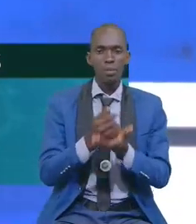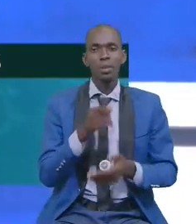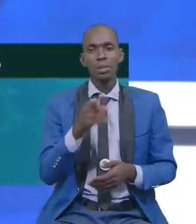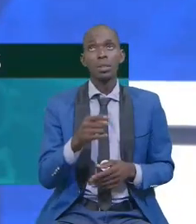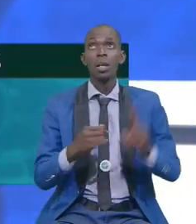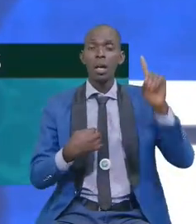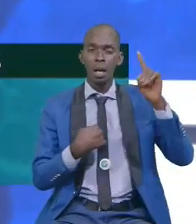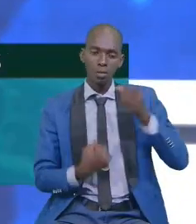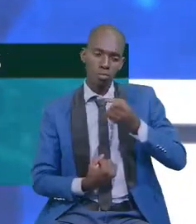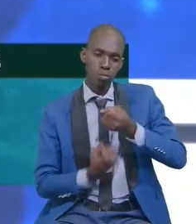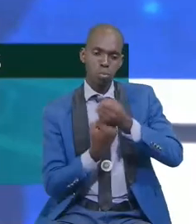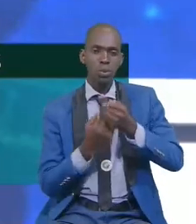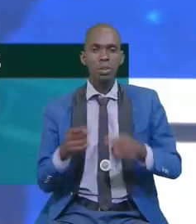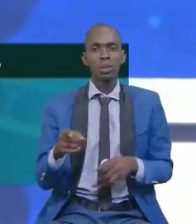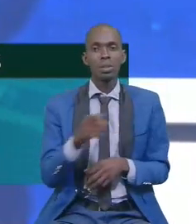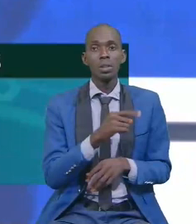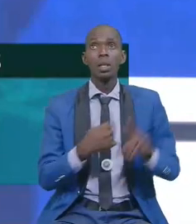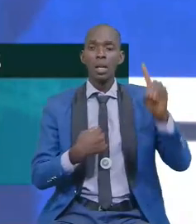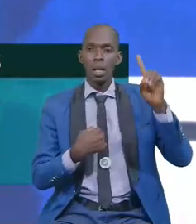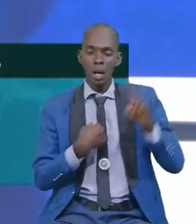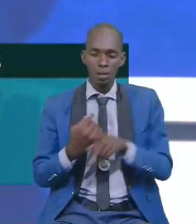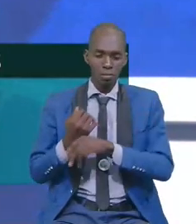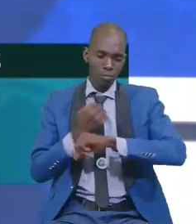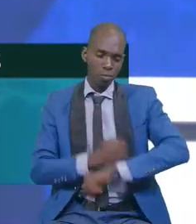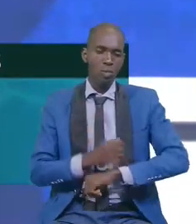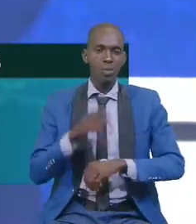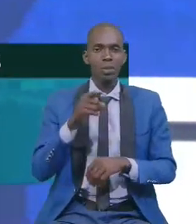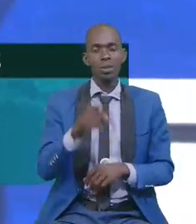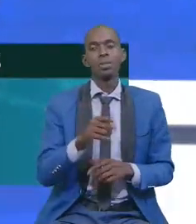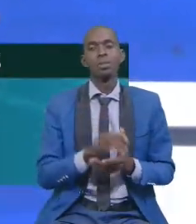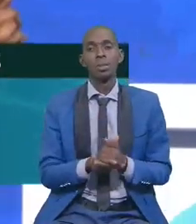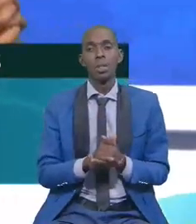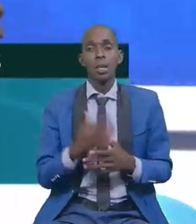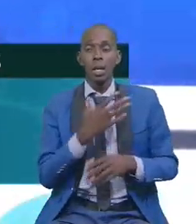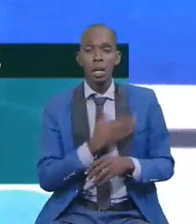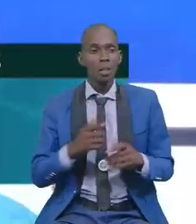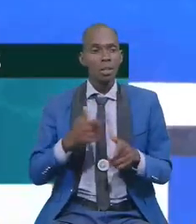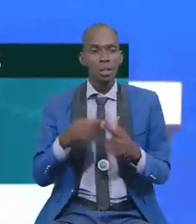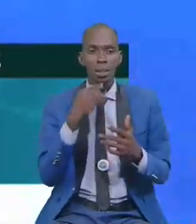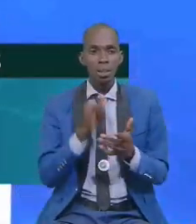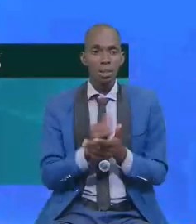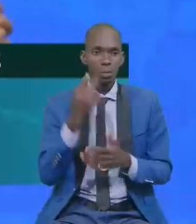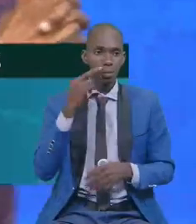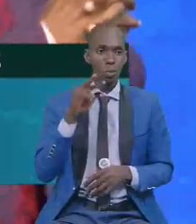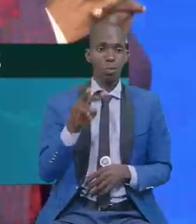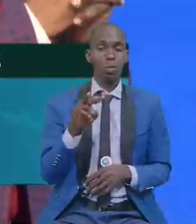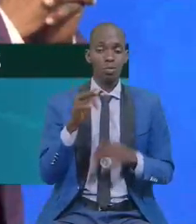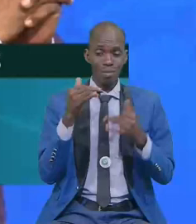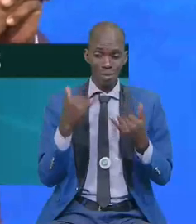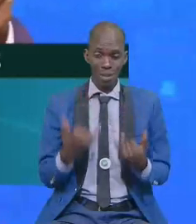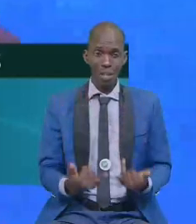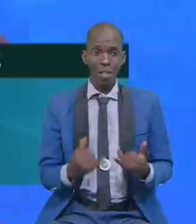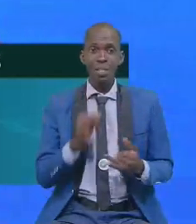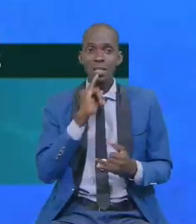t'ai soutenu. Je t'ai garanti la sécurité. Il dit, voici maintenant